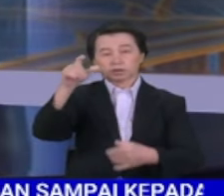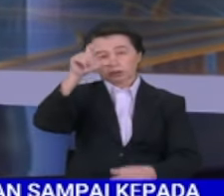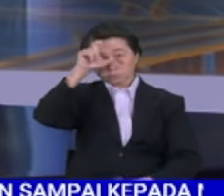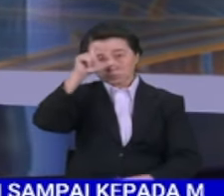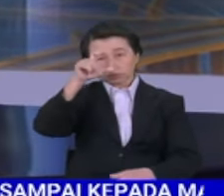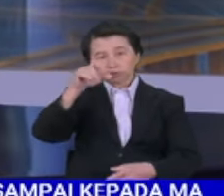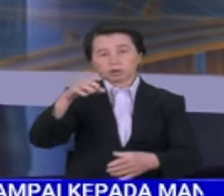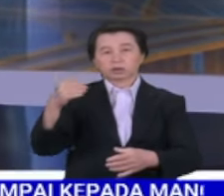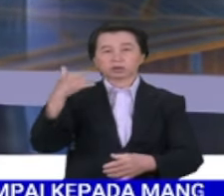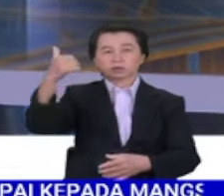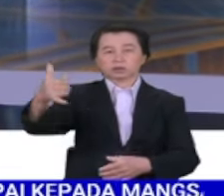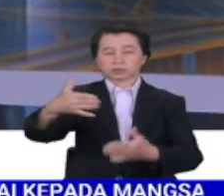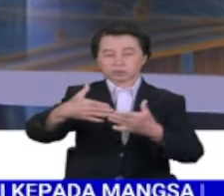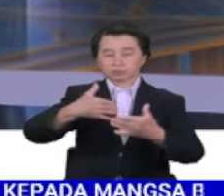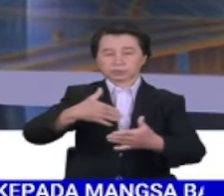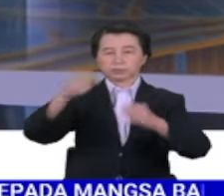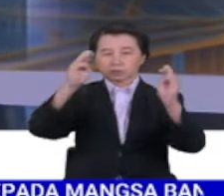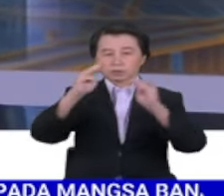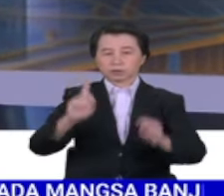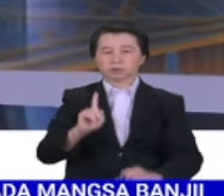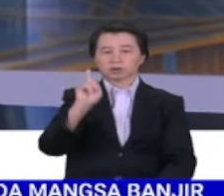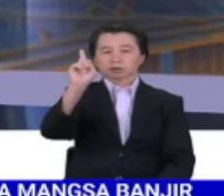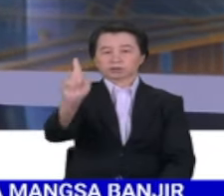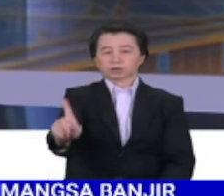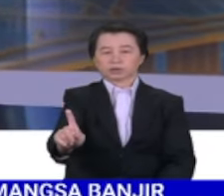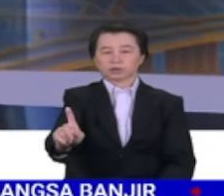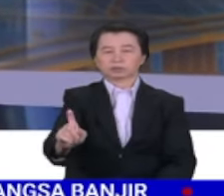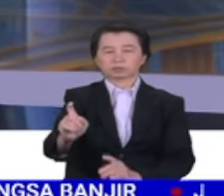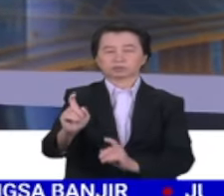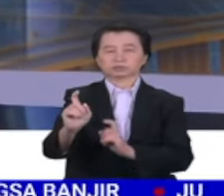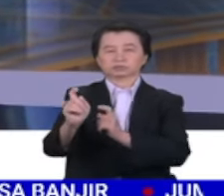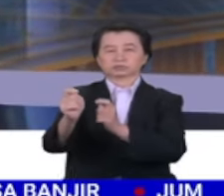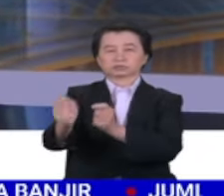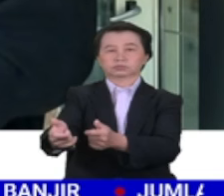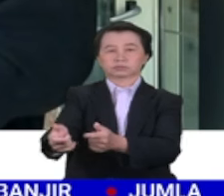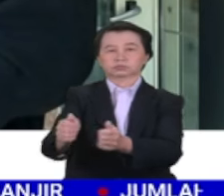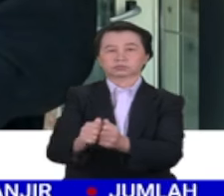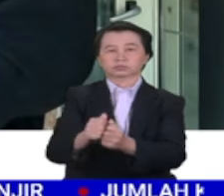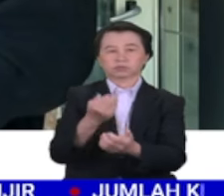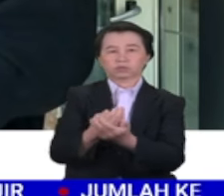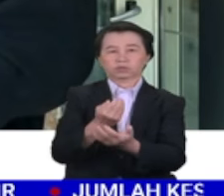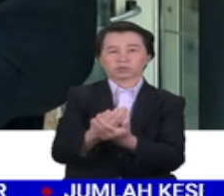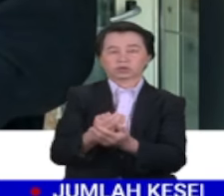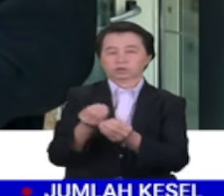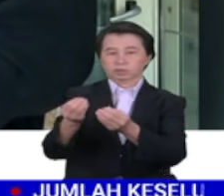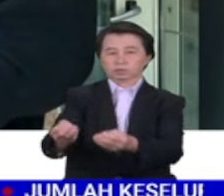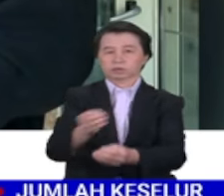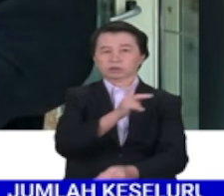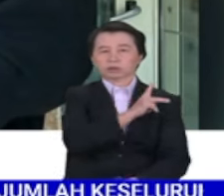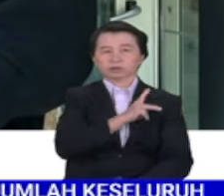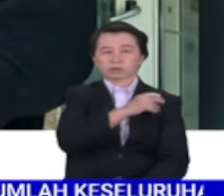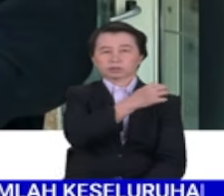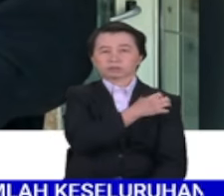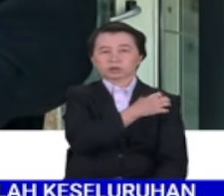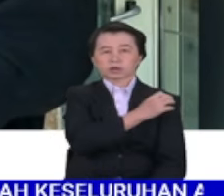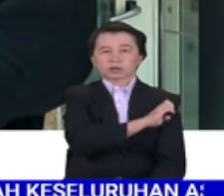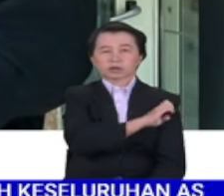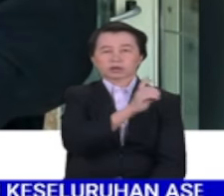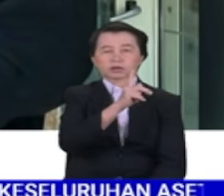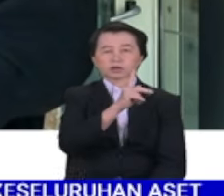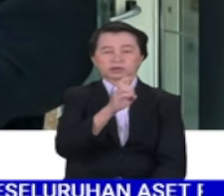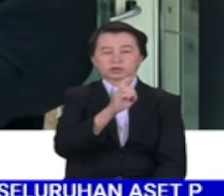sebenarnya menggulurkan sumbangan sumbangan waktunya itu disampaikan oleh kedua pegawai